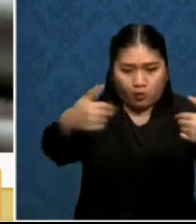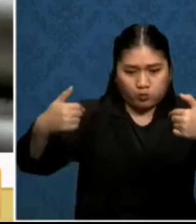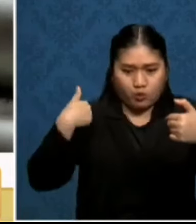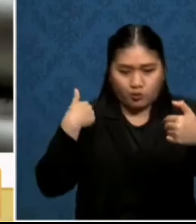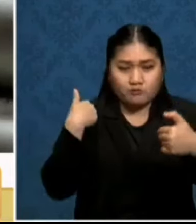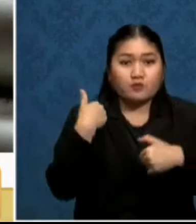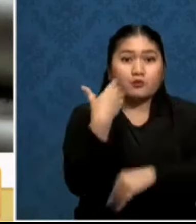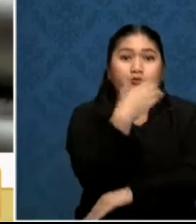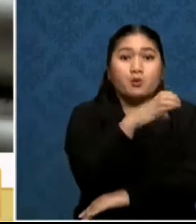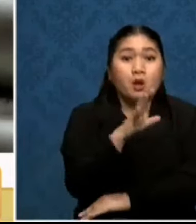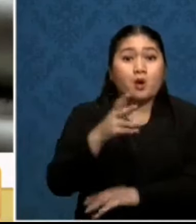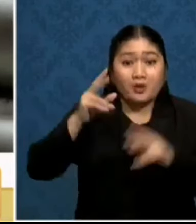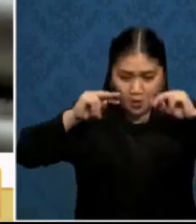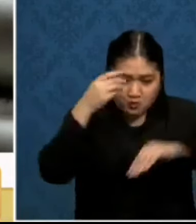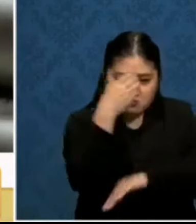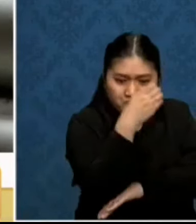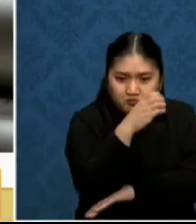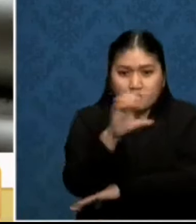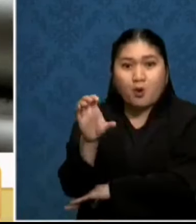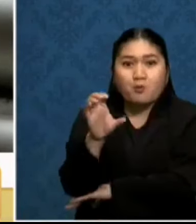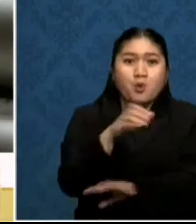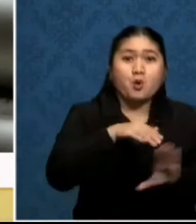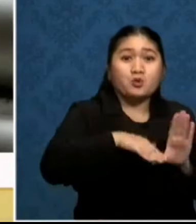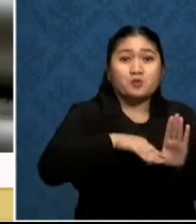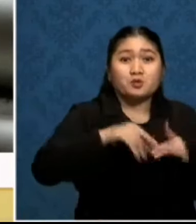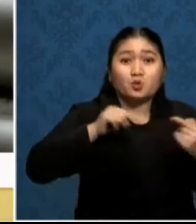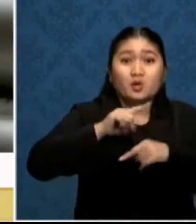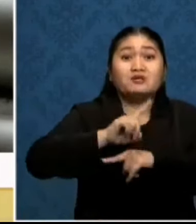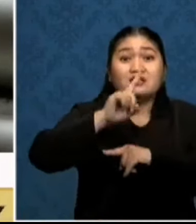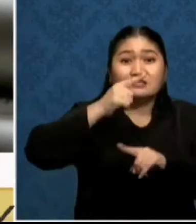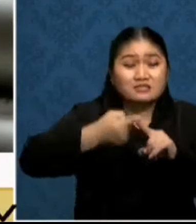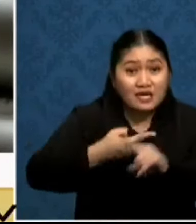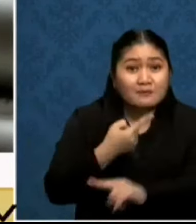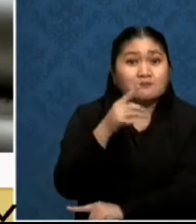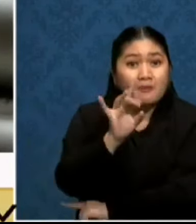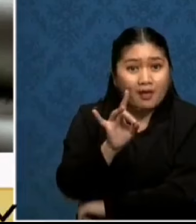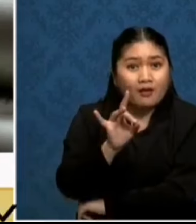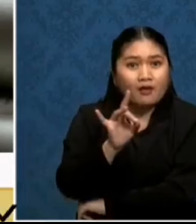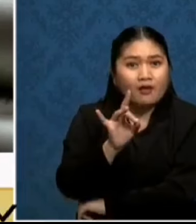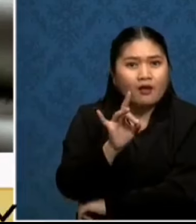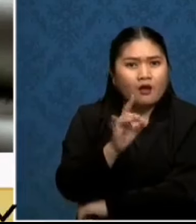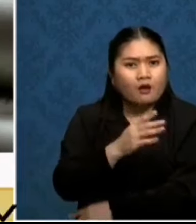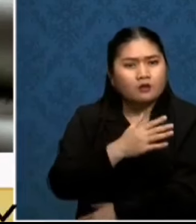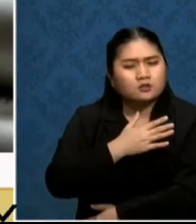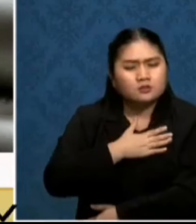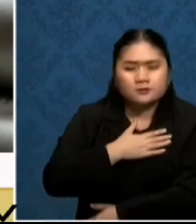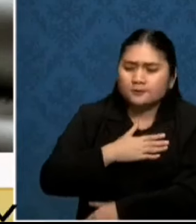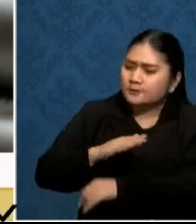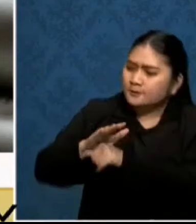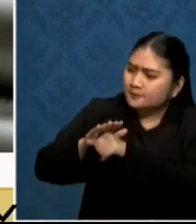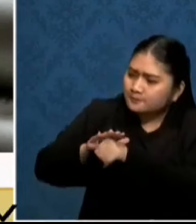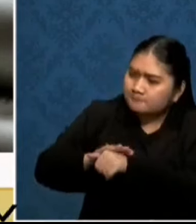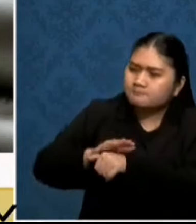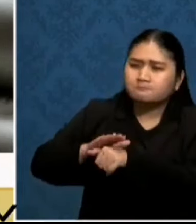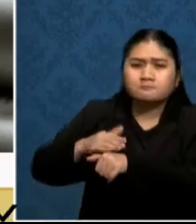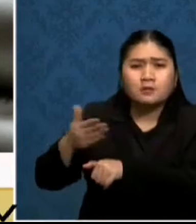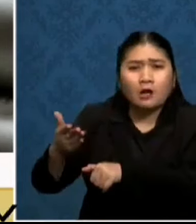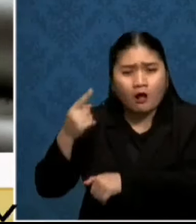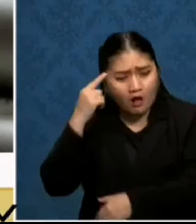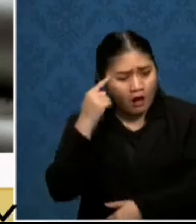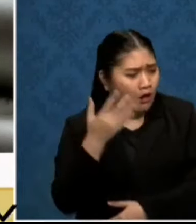โพส์เแล้วครับลงทะเบียน 1สิงหาคมผมเห็นใจรัฐมนตรีช่วยคลังจริงๆไปไม่เป็น